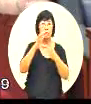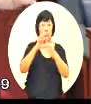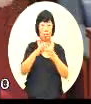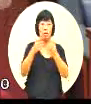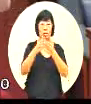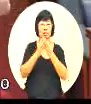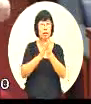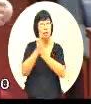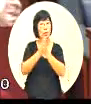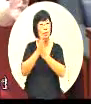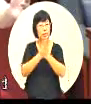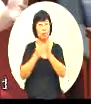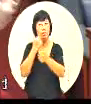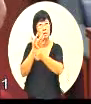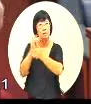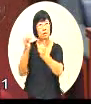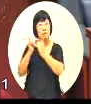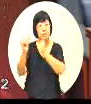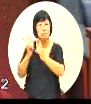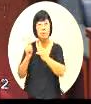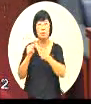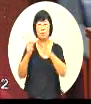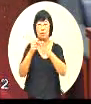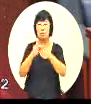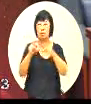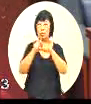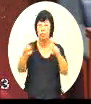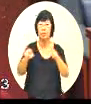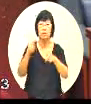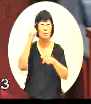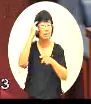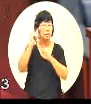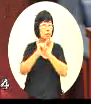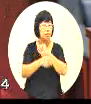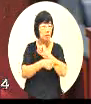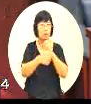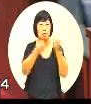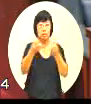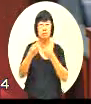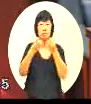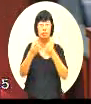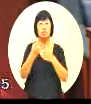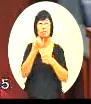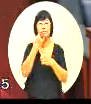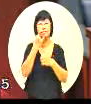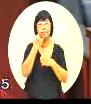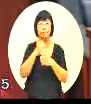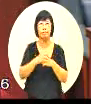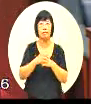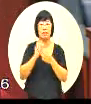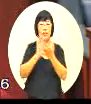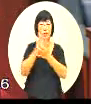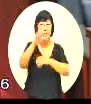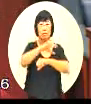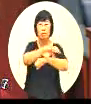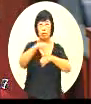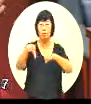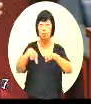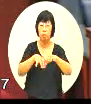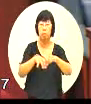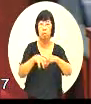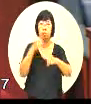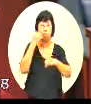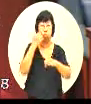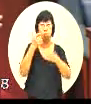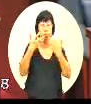征求很多市民公民的意见，大家来讨论。那我觉得未来的环境，我们现在应该要更多的